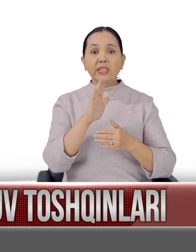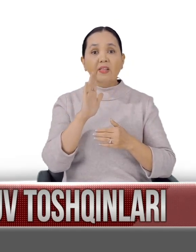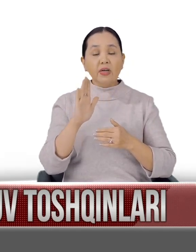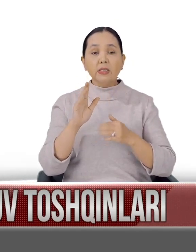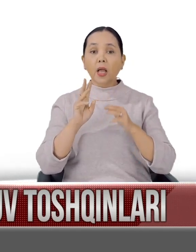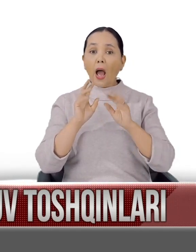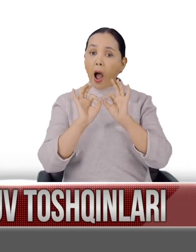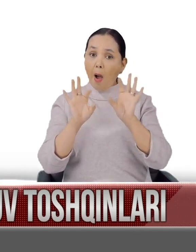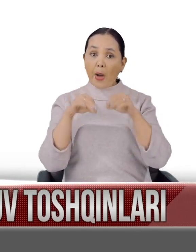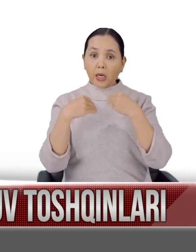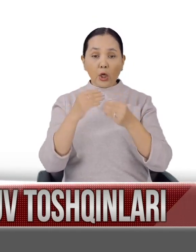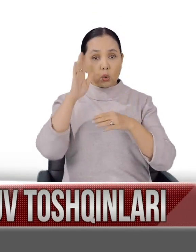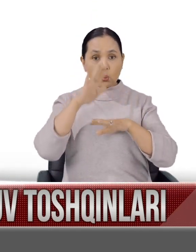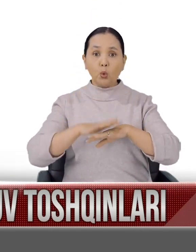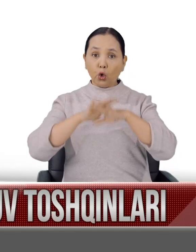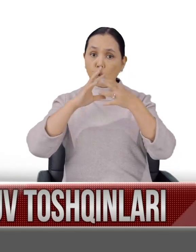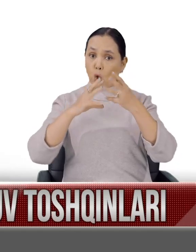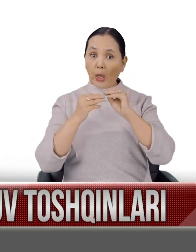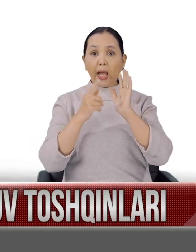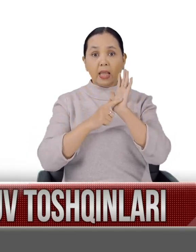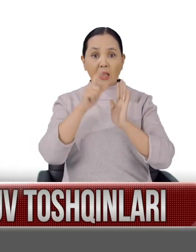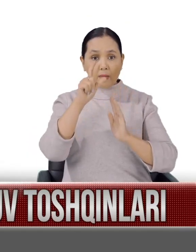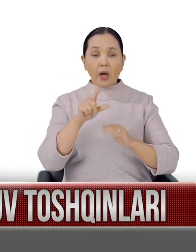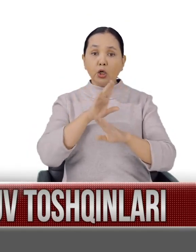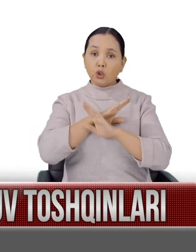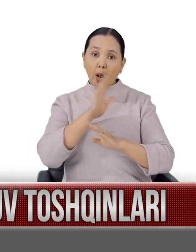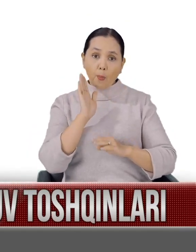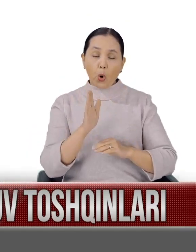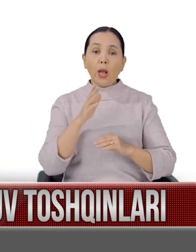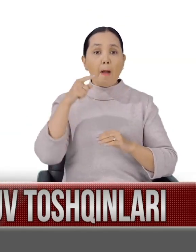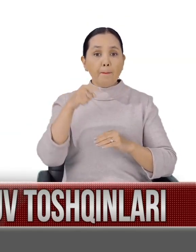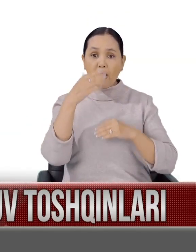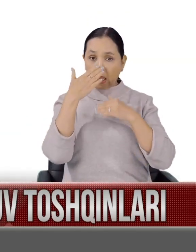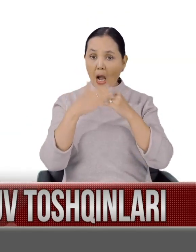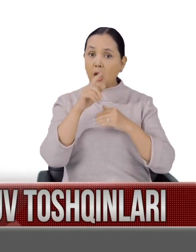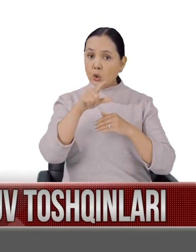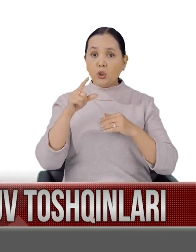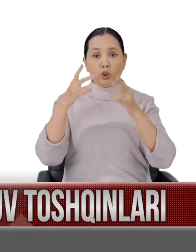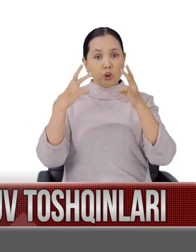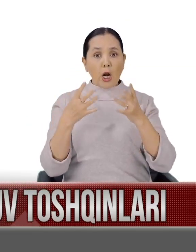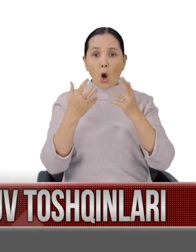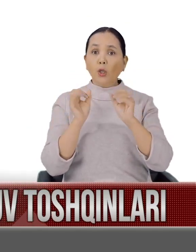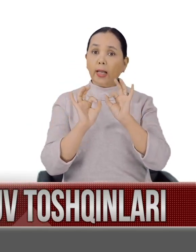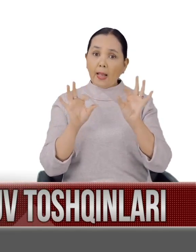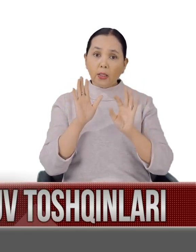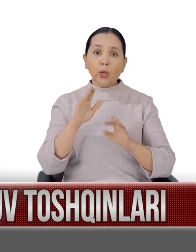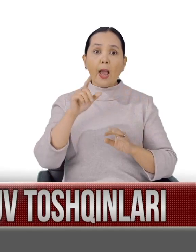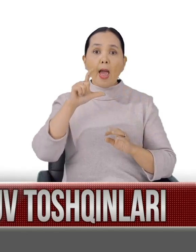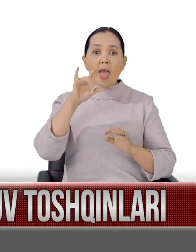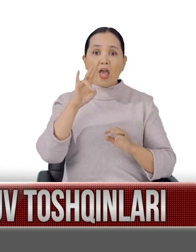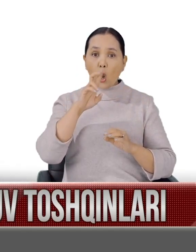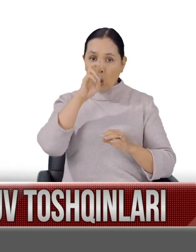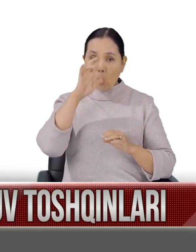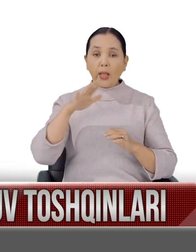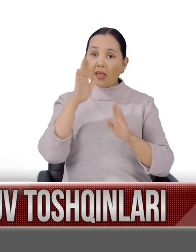boshqarmasi xabar tarqatishi, suv toshqinlari oqibatida 7 nafar kishi halok bo'lgan, mingga yaqin inson esa jarohat olgani aytilmoqda. Eron